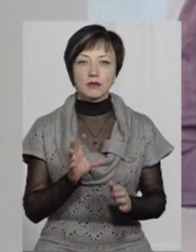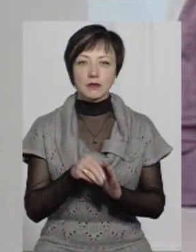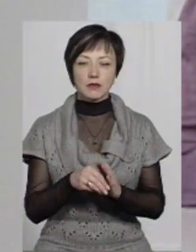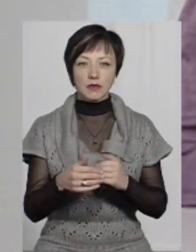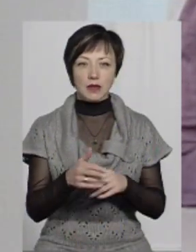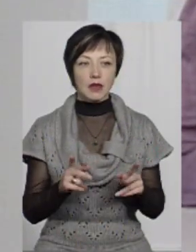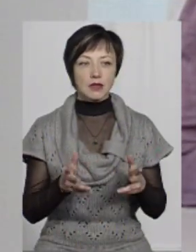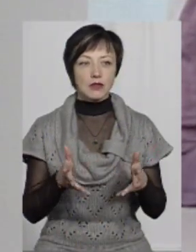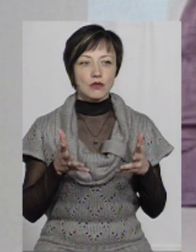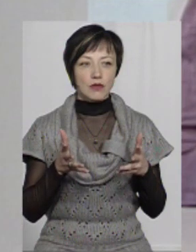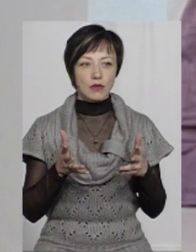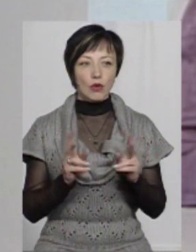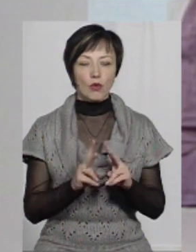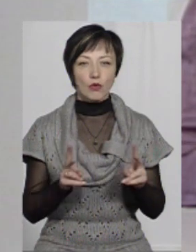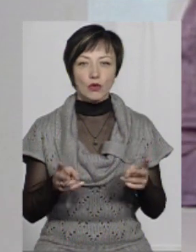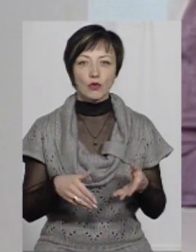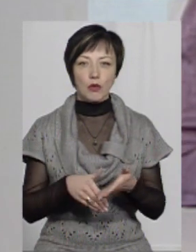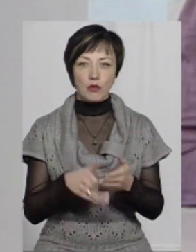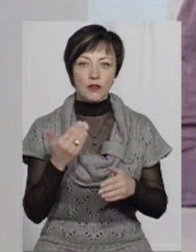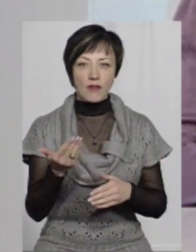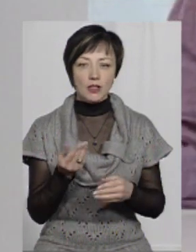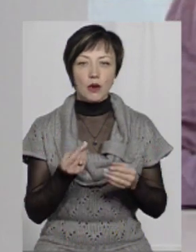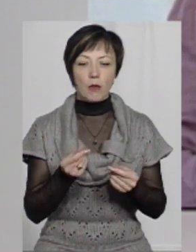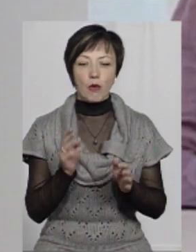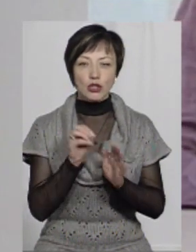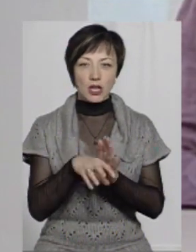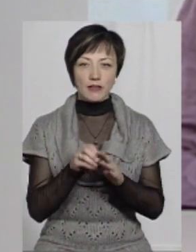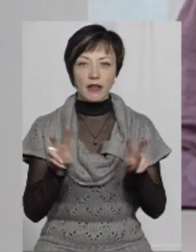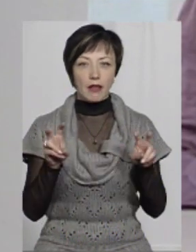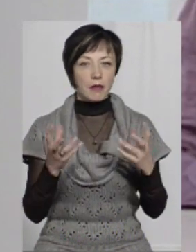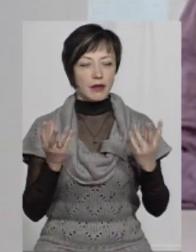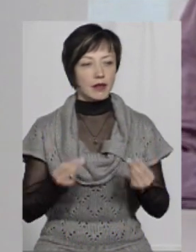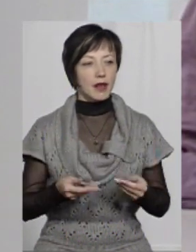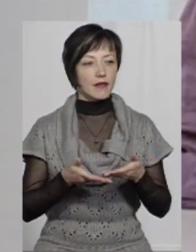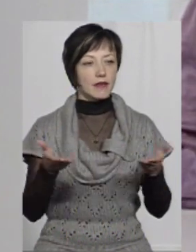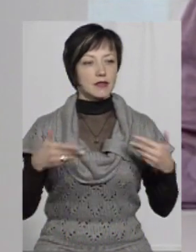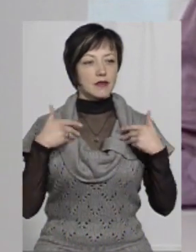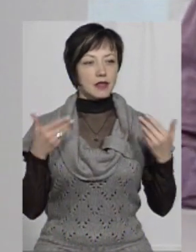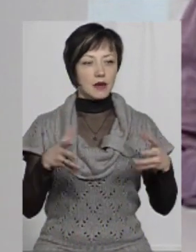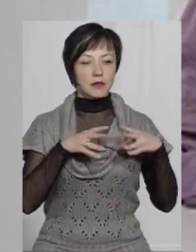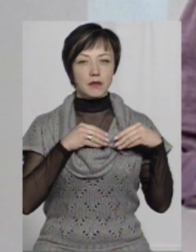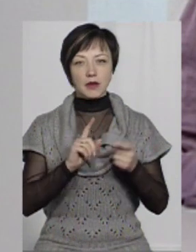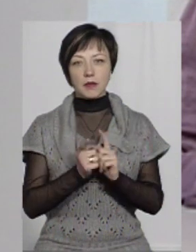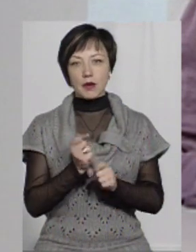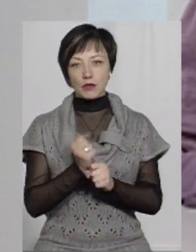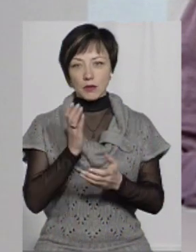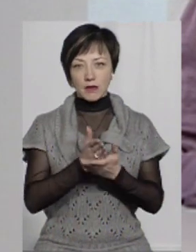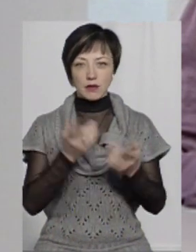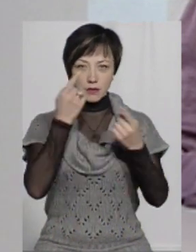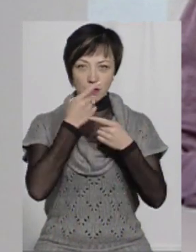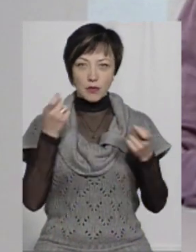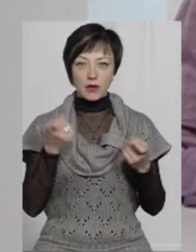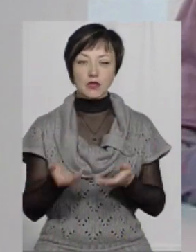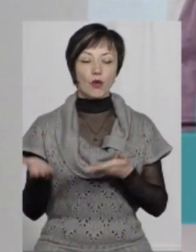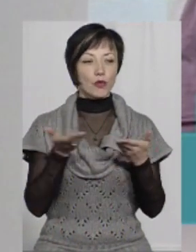Або як з'ясувати, кому допоможуть ваші пожертви. Це тема дня. Усіх вітаємо. Ми з Ольгою Рибак працюємо для вас наживо